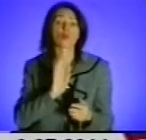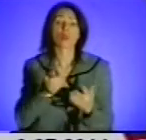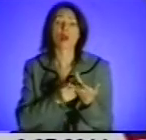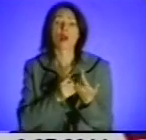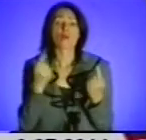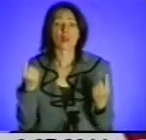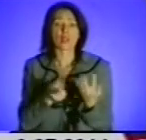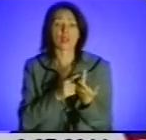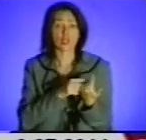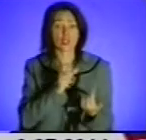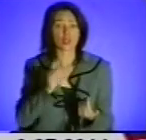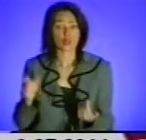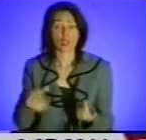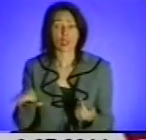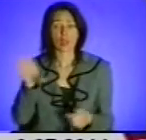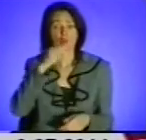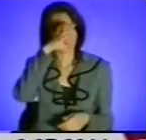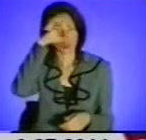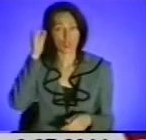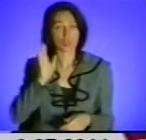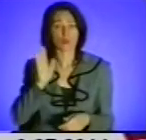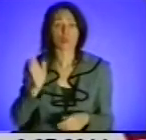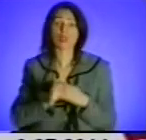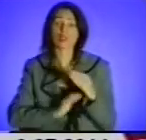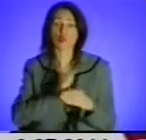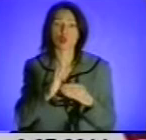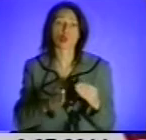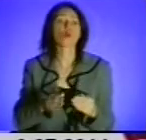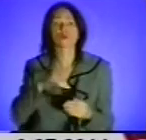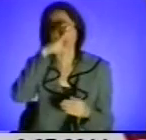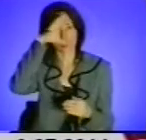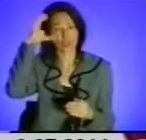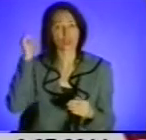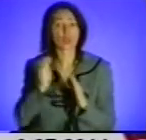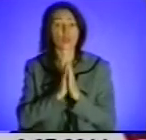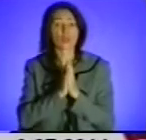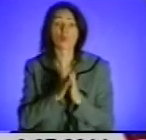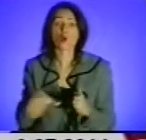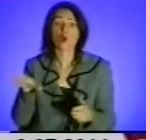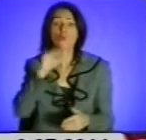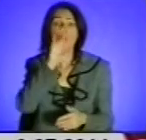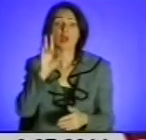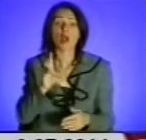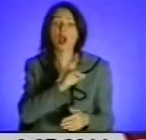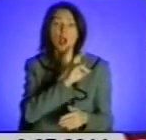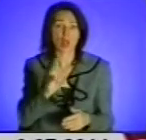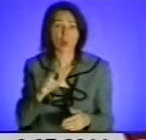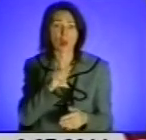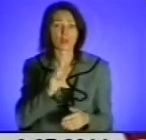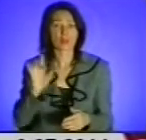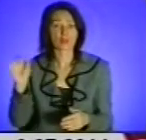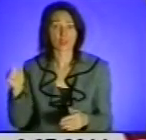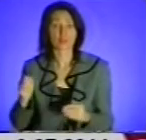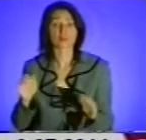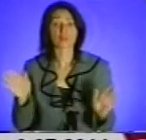кількість прочан, цілу ніч буде тривати цілодобові нічні чування у всіх храмах Зарваниці. На співачому полі у